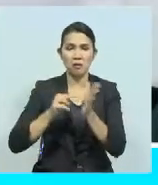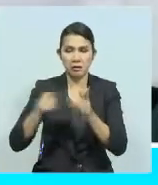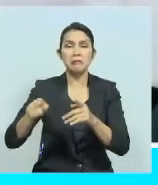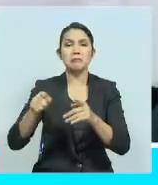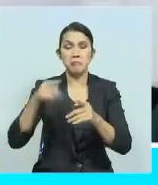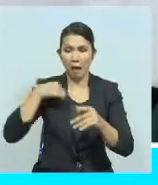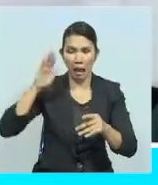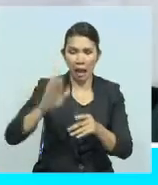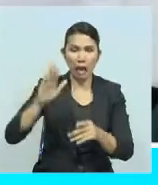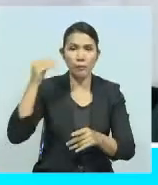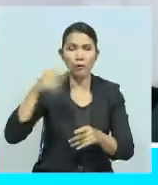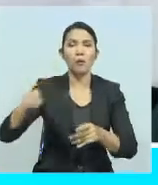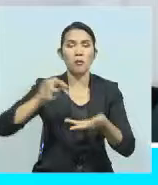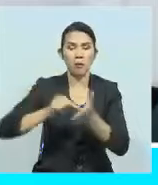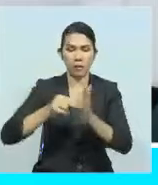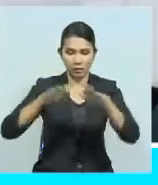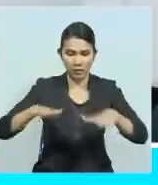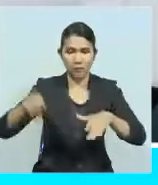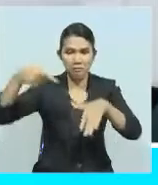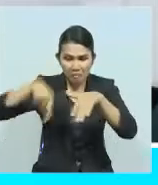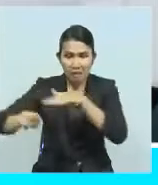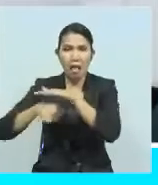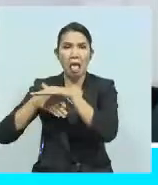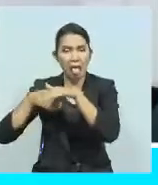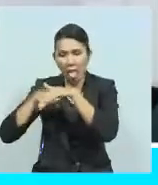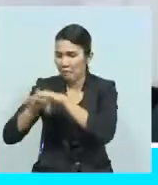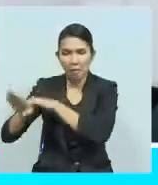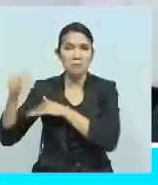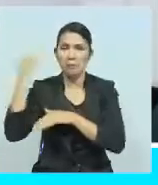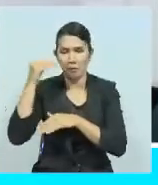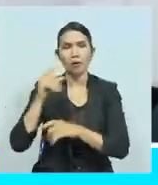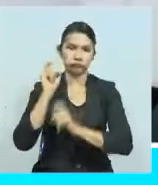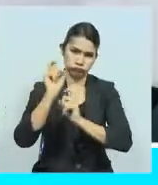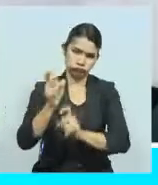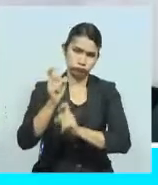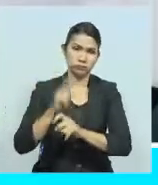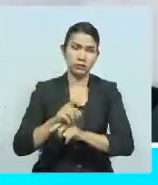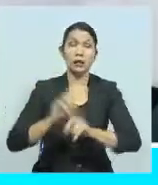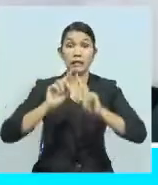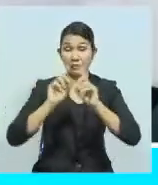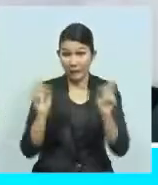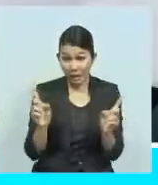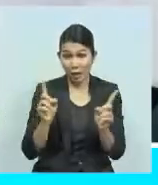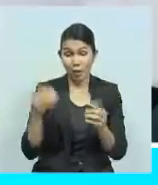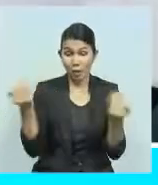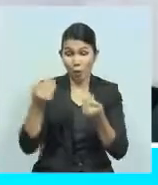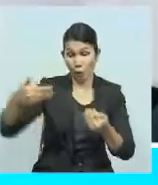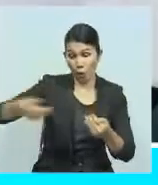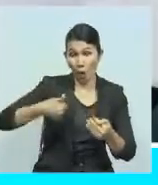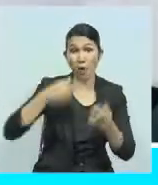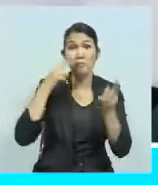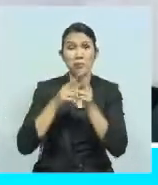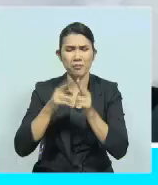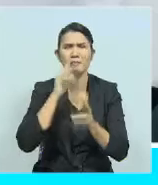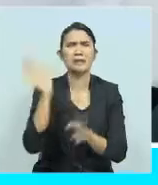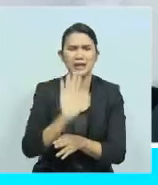ซ่อนการแอบซึ่งนั่นแหละเป็นอันตรายกับตัวลูกมากกว่าเพราะฉะนั้นเราอาจจะแต่ก็ไม่ได้แปลว่าลูกอยากจะขอทำอะไรเ